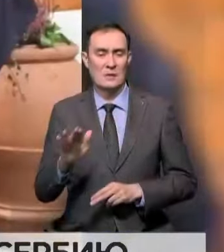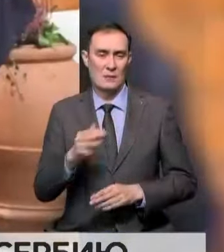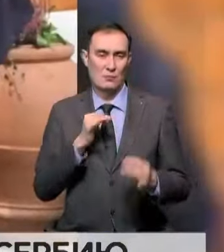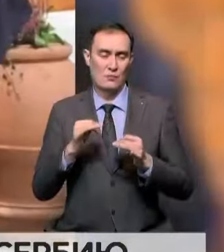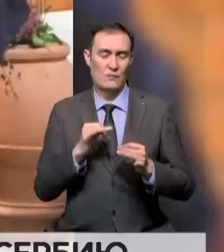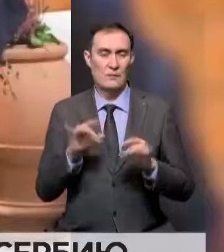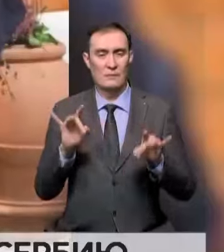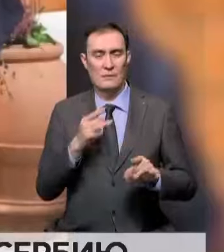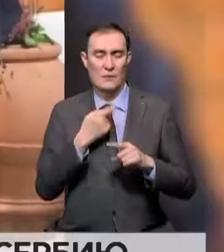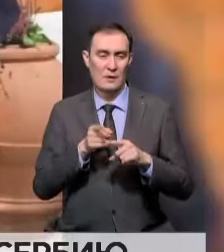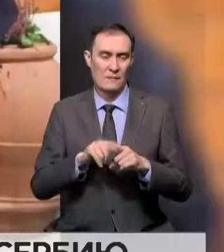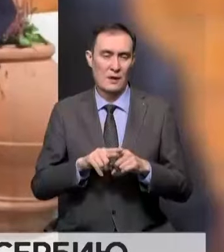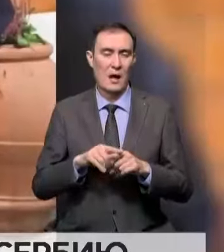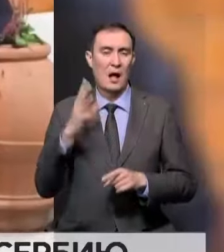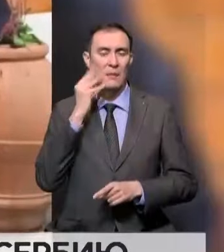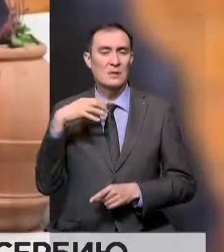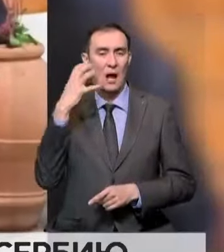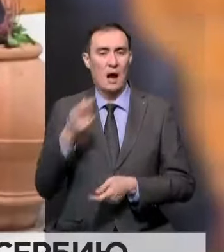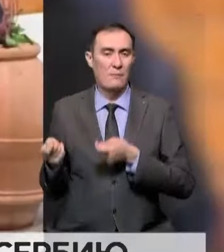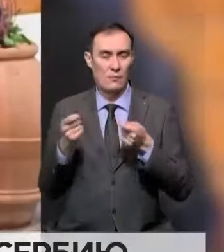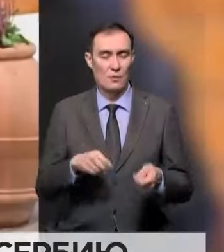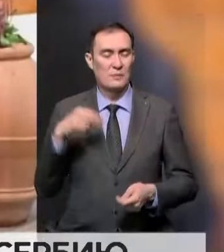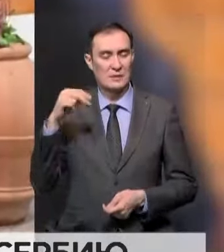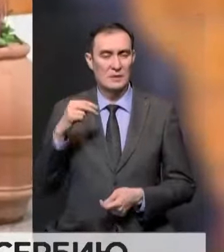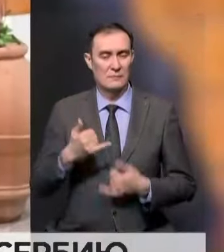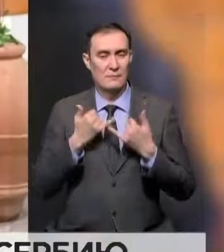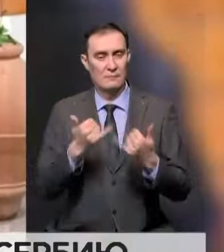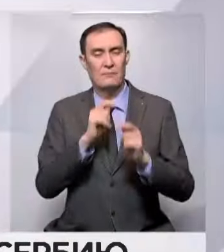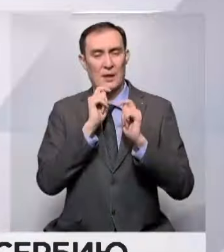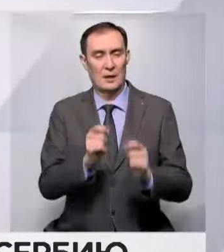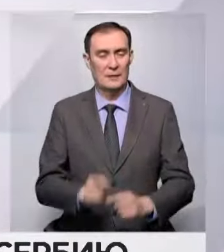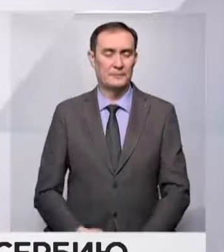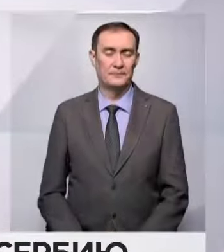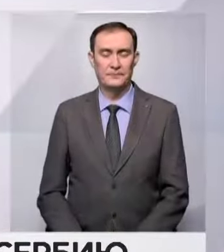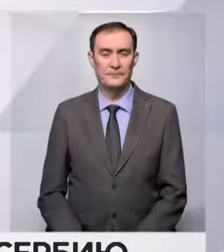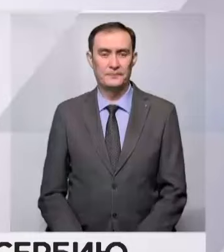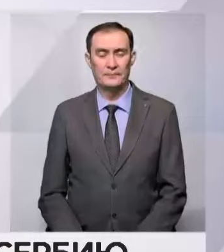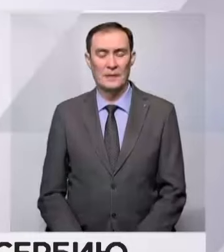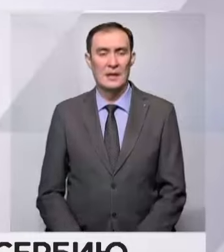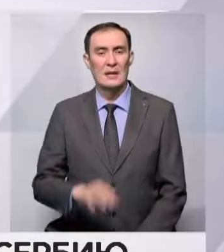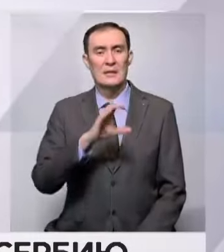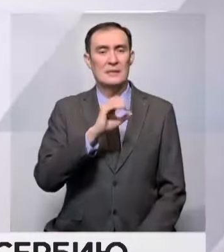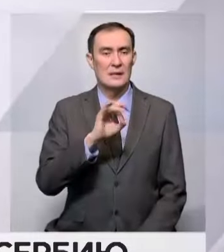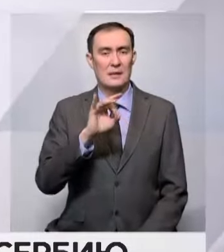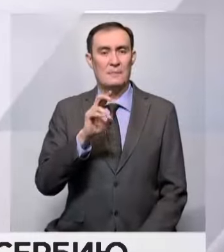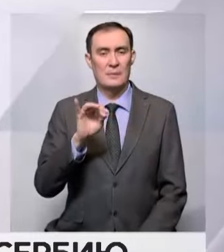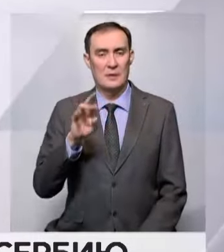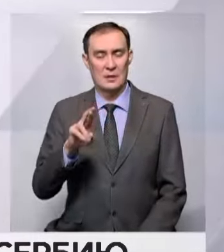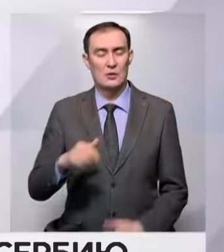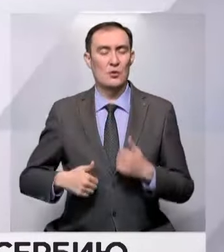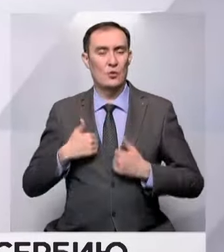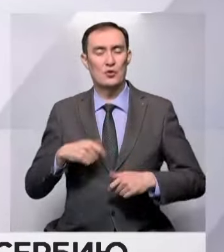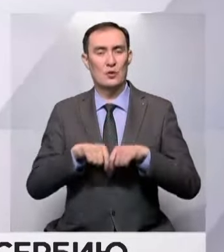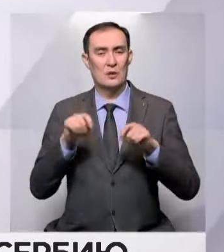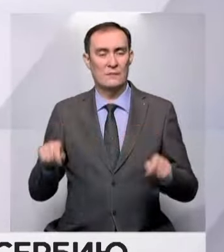На десерт алматинский апорт, который президент Казахстана привез в подарок. Сербия – страна, которая с гордостью